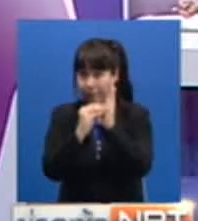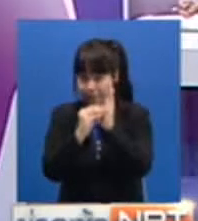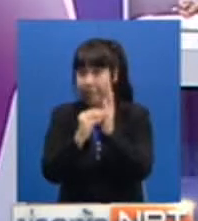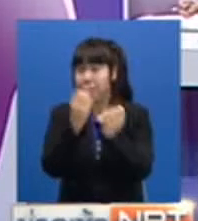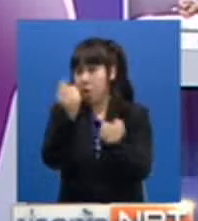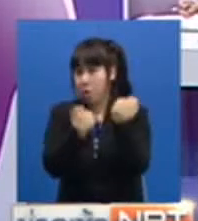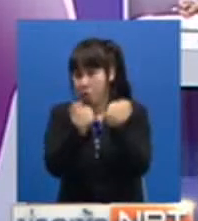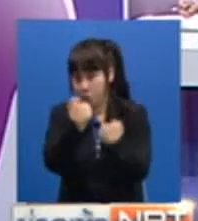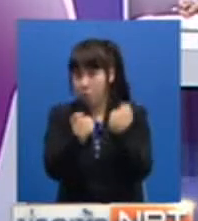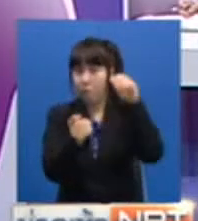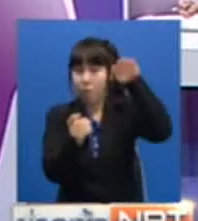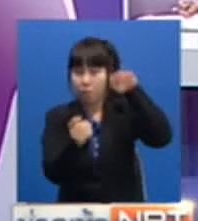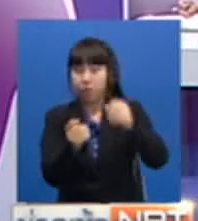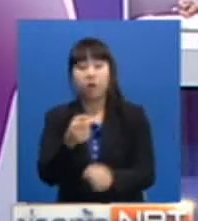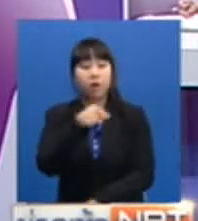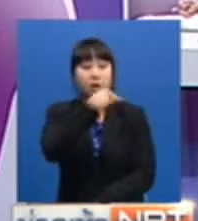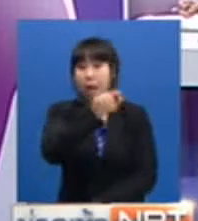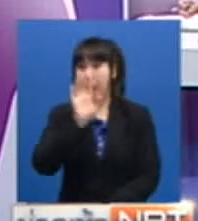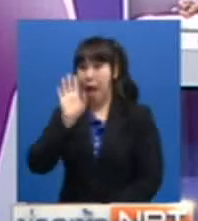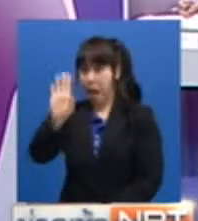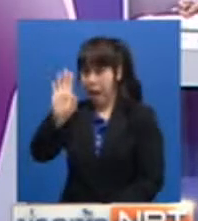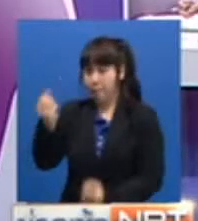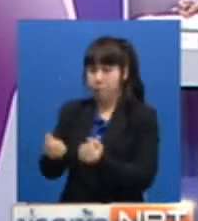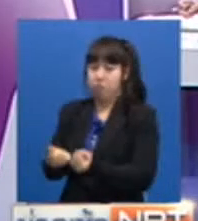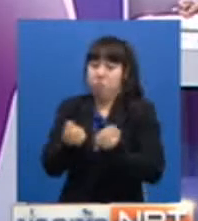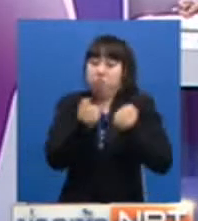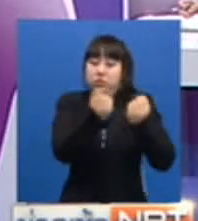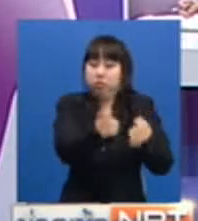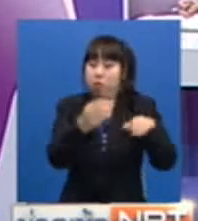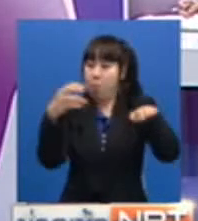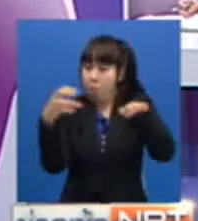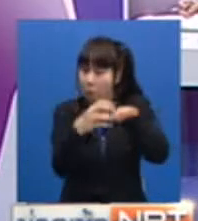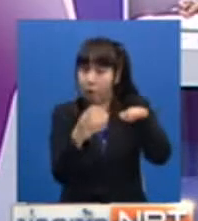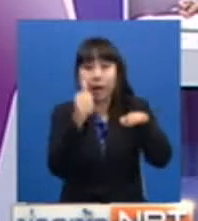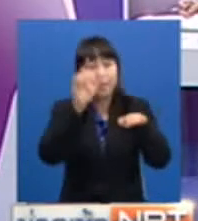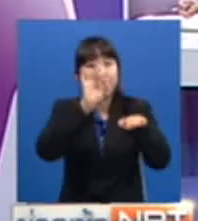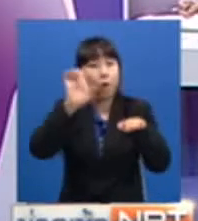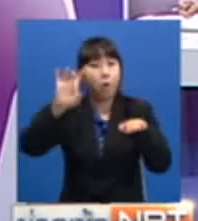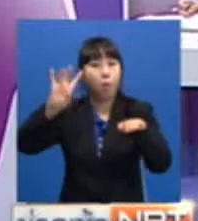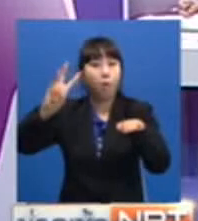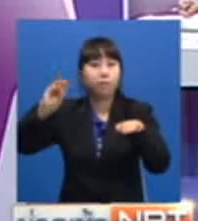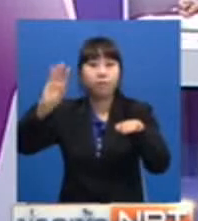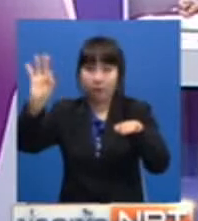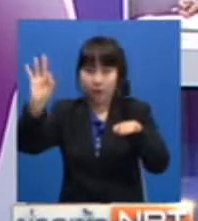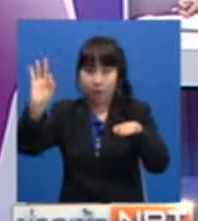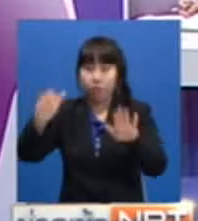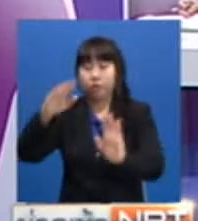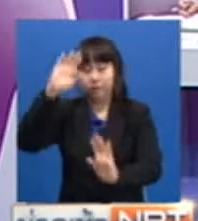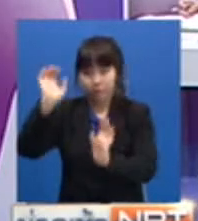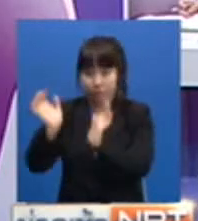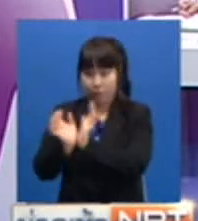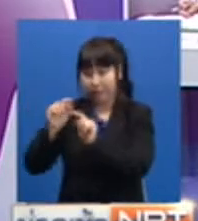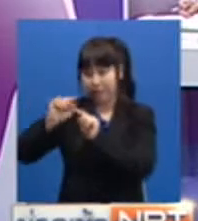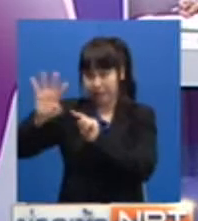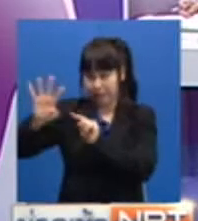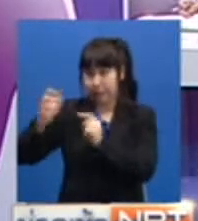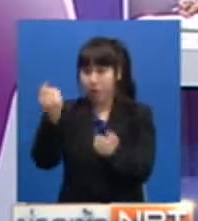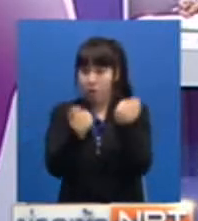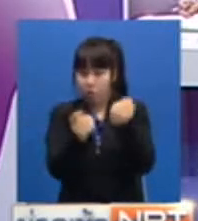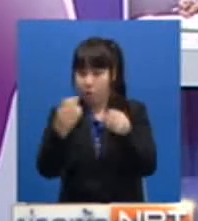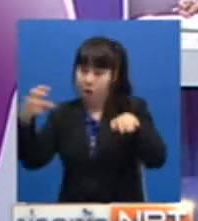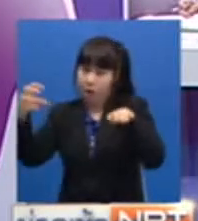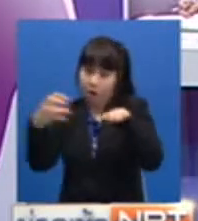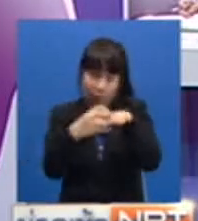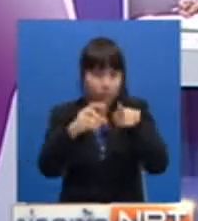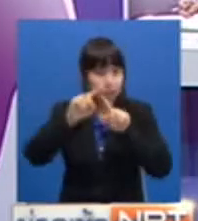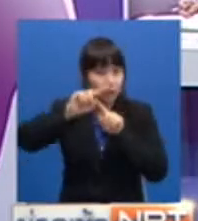ล้อรถที่จอดในพื้นที่ห้ามจอดได้ถึง869คันส่วนกองบังคับการตำรวจนครบาล4ล็อกล้อไปนะม